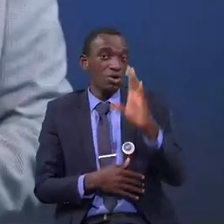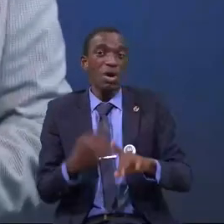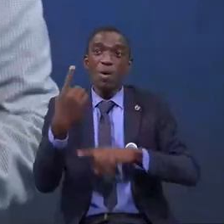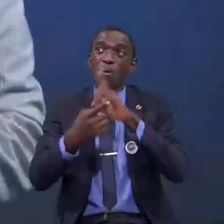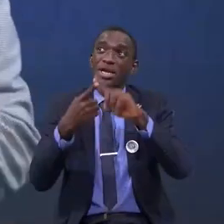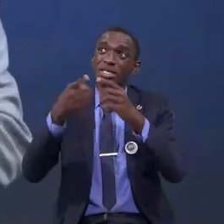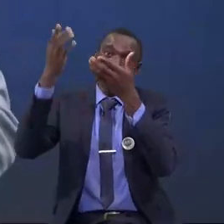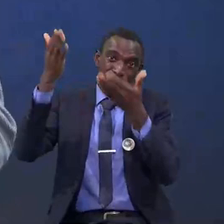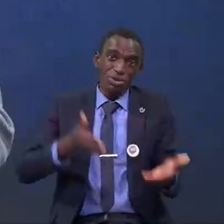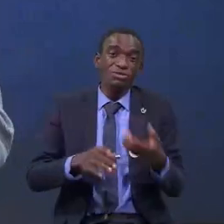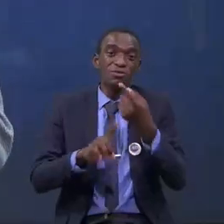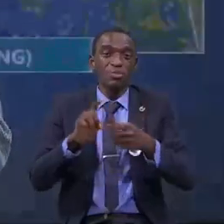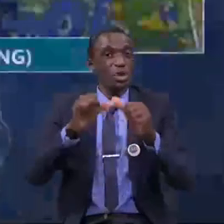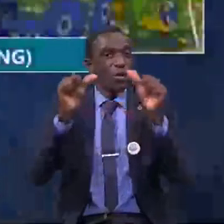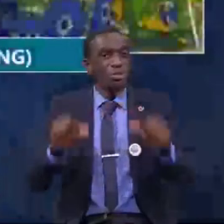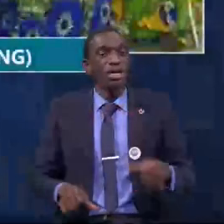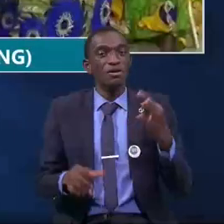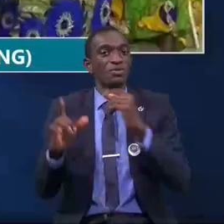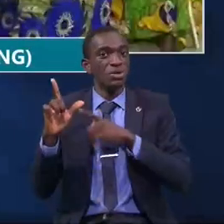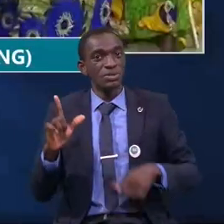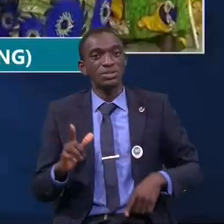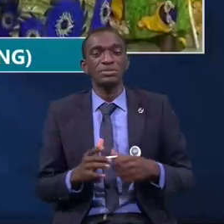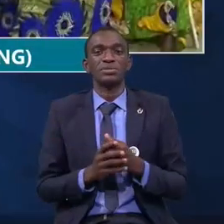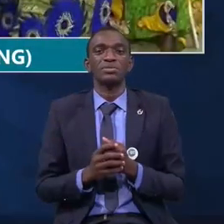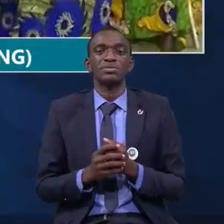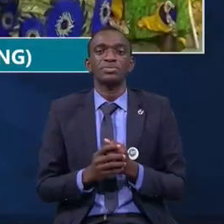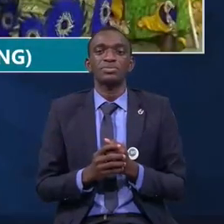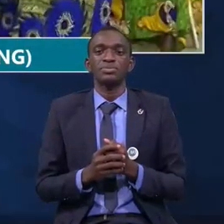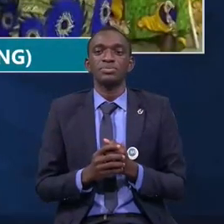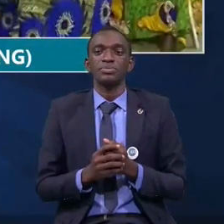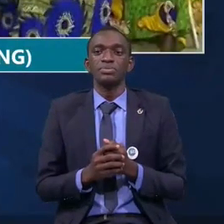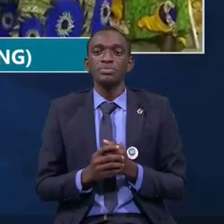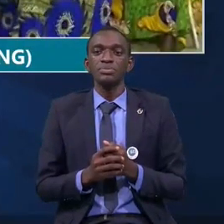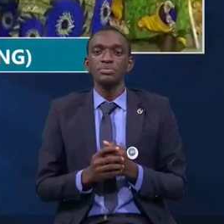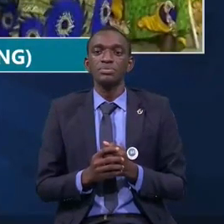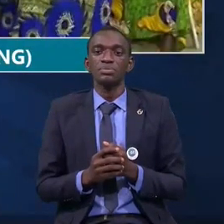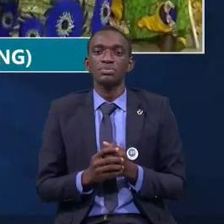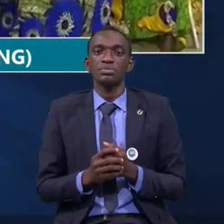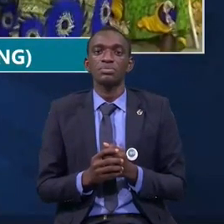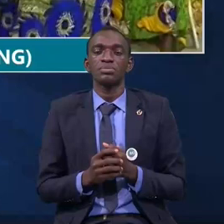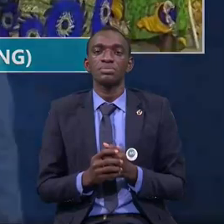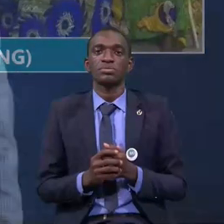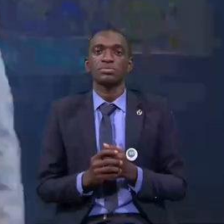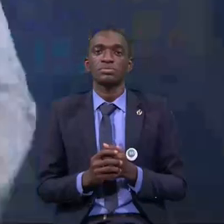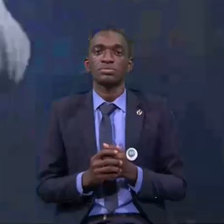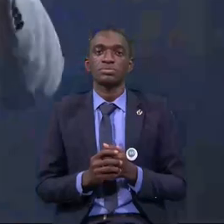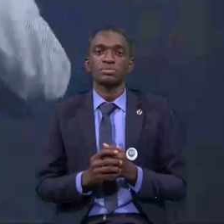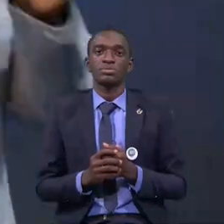Il y a des gens qui fuient la pierre ardente de la parole de Dieu venant de l'autel de Dieu lorsqu'elle leur parvient toute chaude.